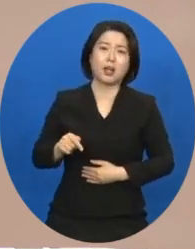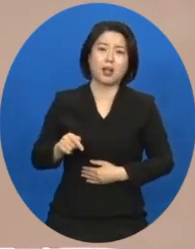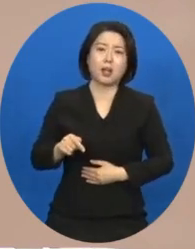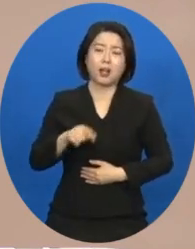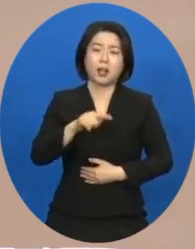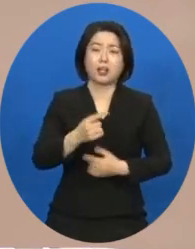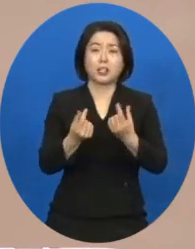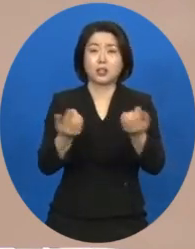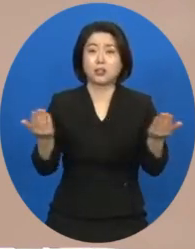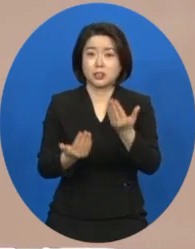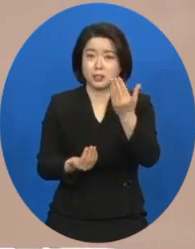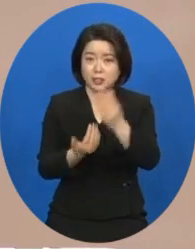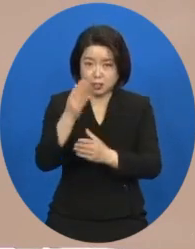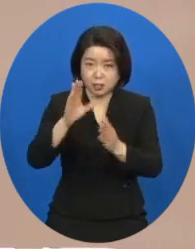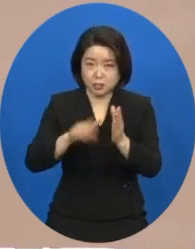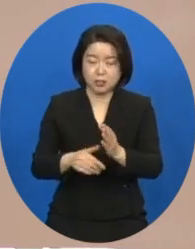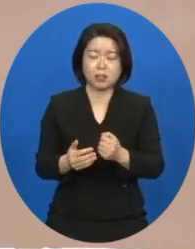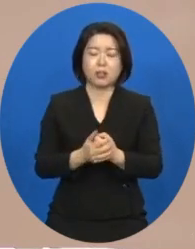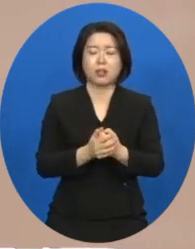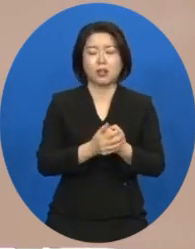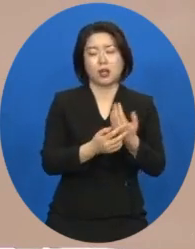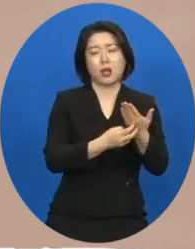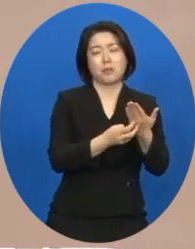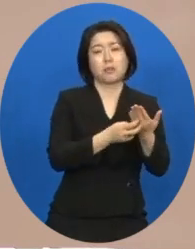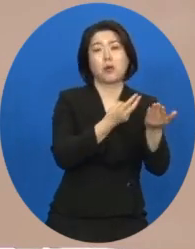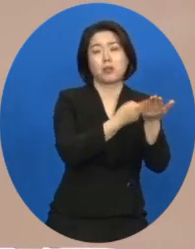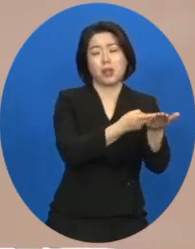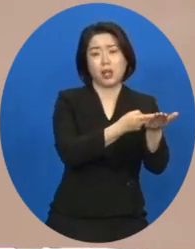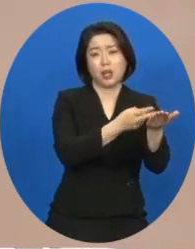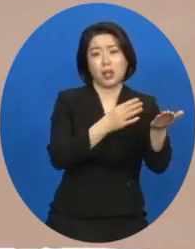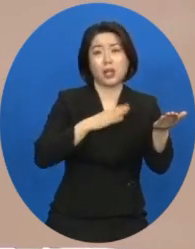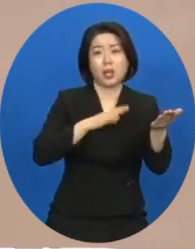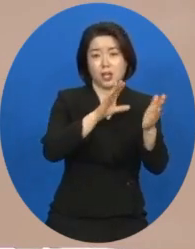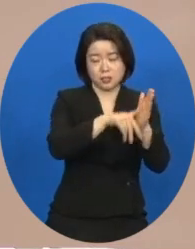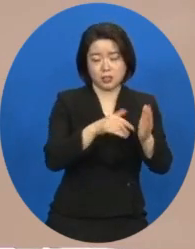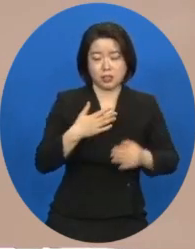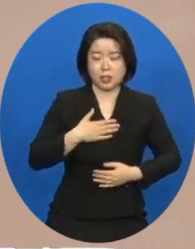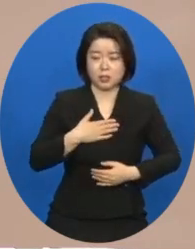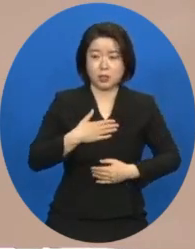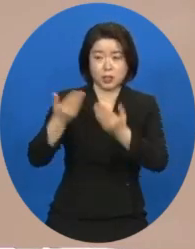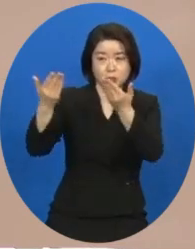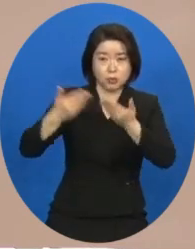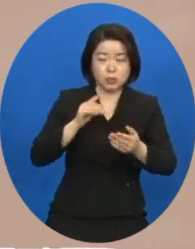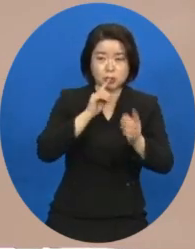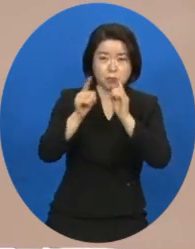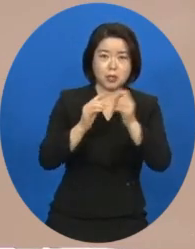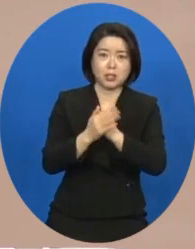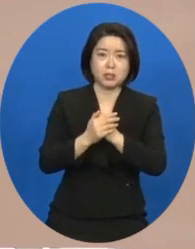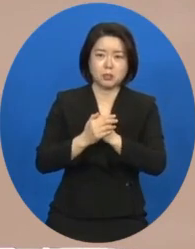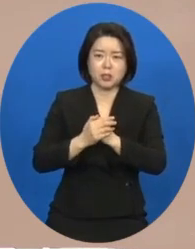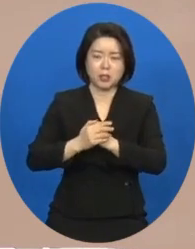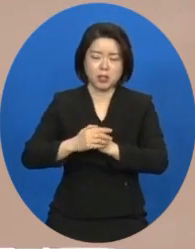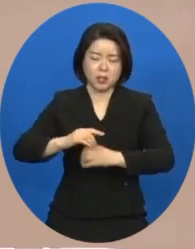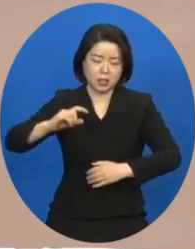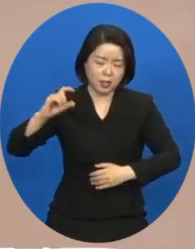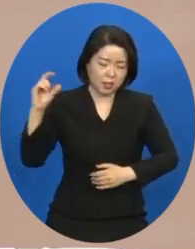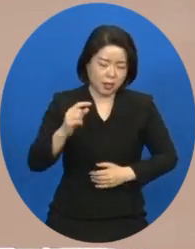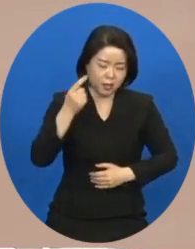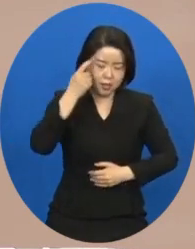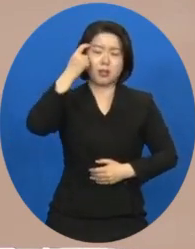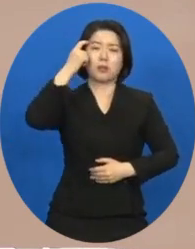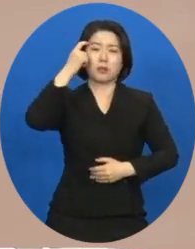때 병원에서 주님이 제 마음에 주셨던 말씀이 너무나 강하게 다시 생각이 나는